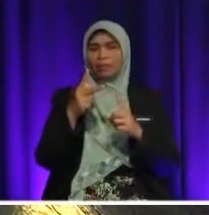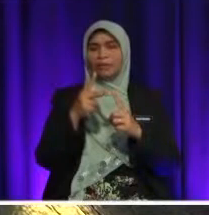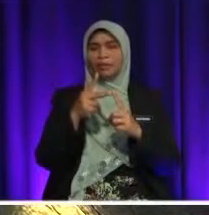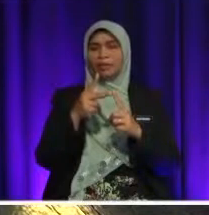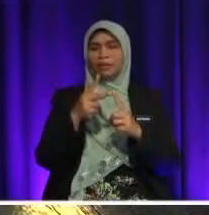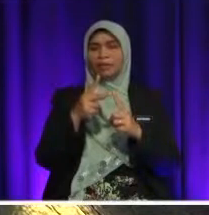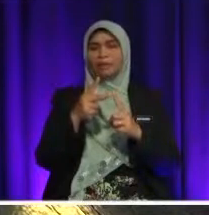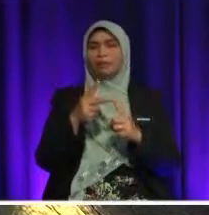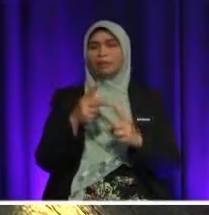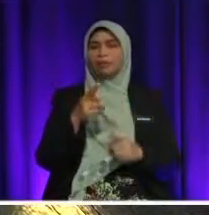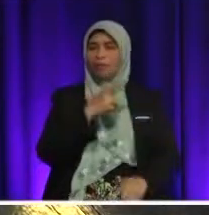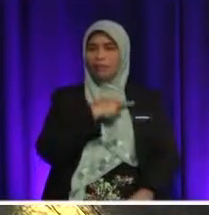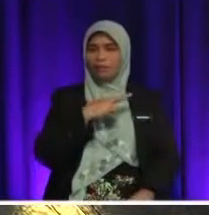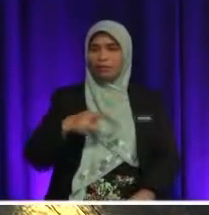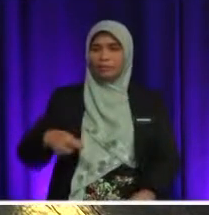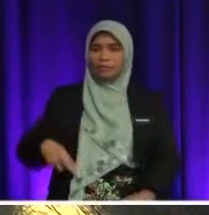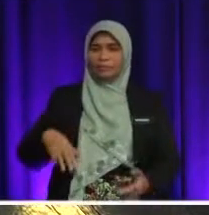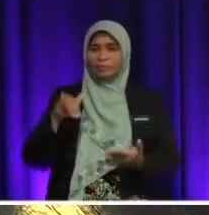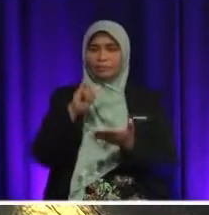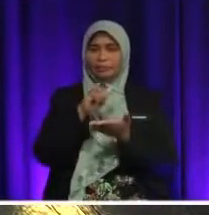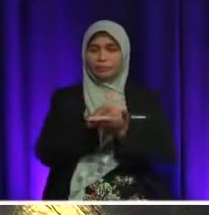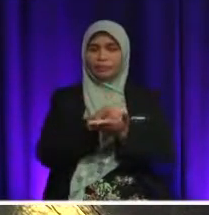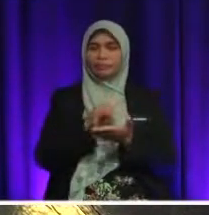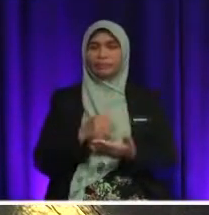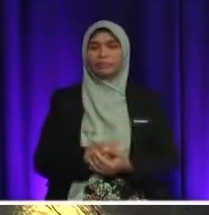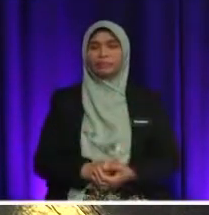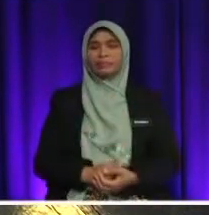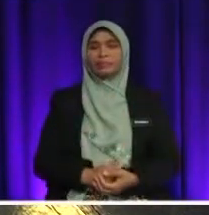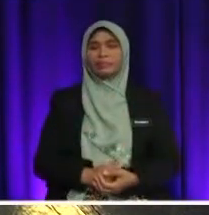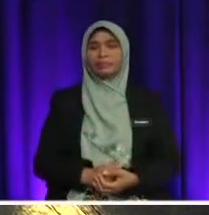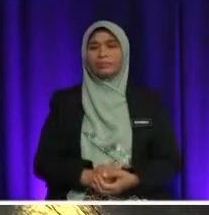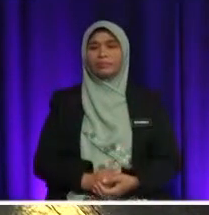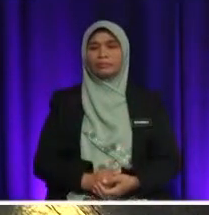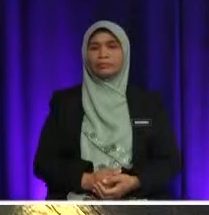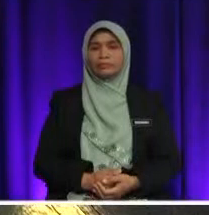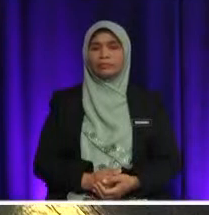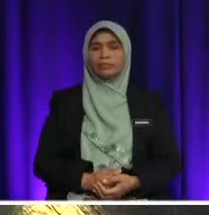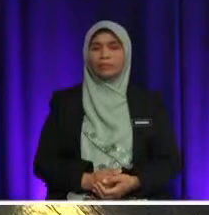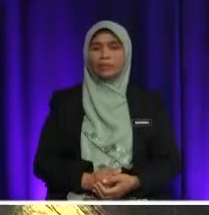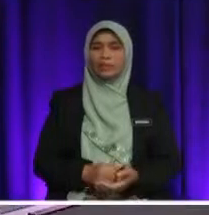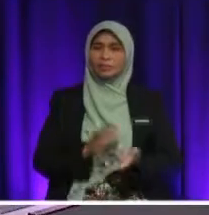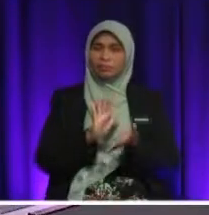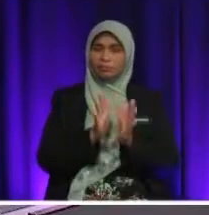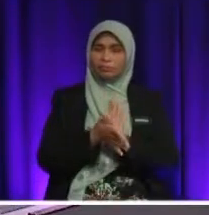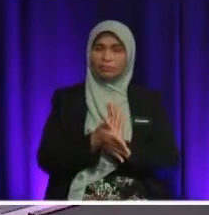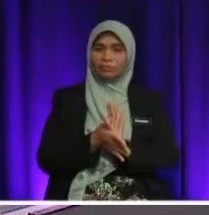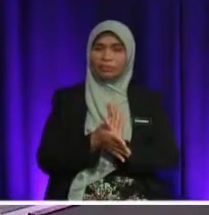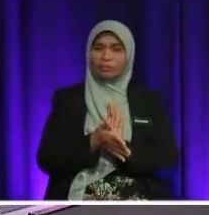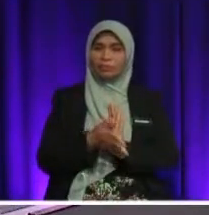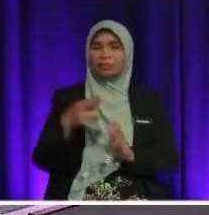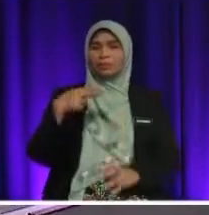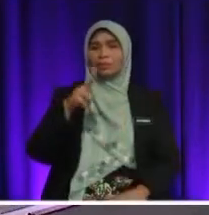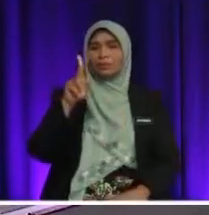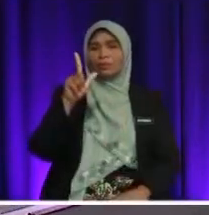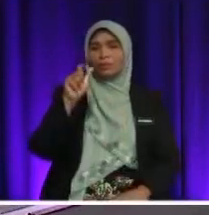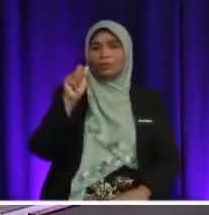pemerintah itu adiknya taat pada pemerintah Raja meminta raja jagung Oke jadi hulubalang raja taat